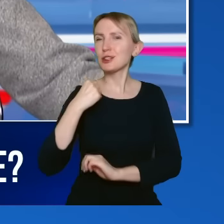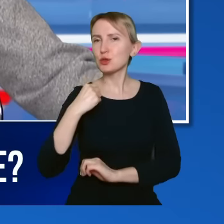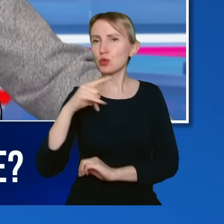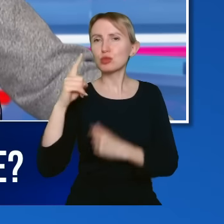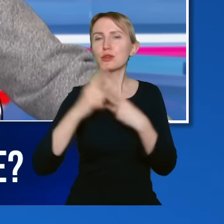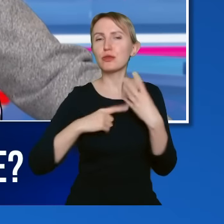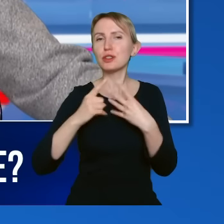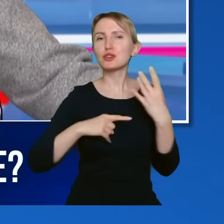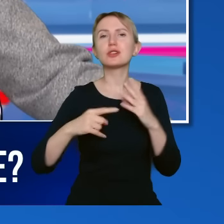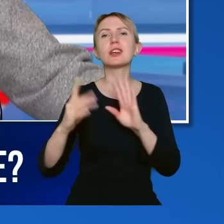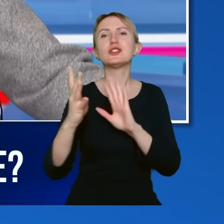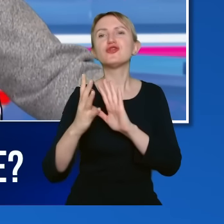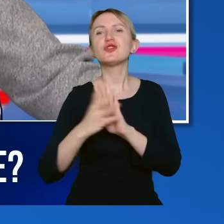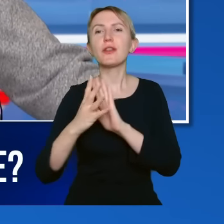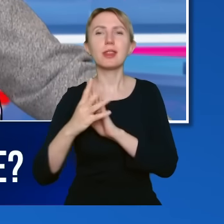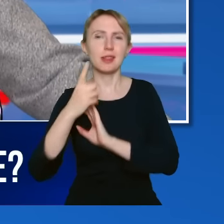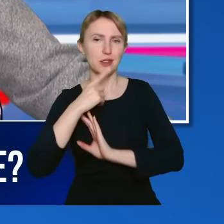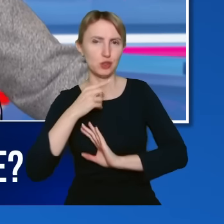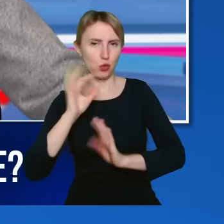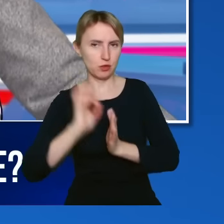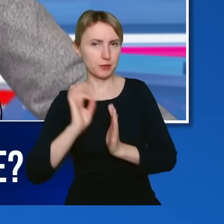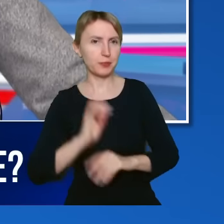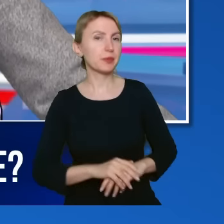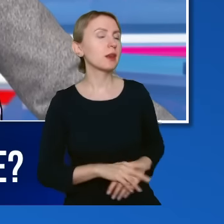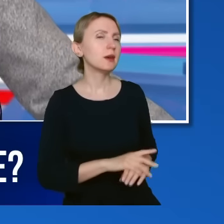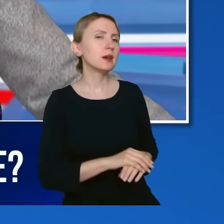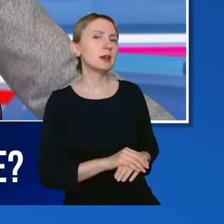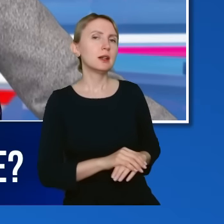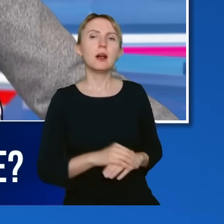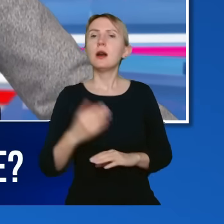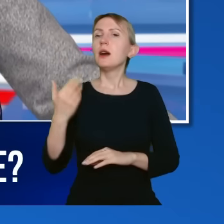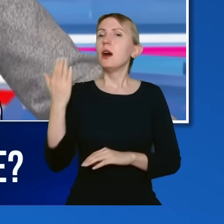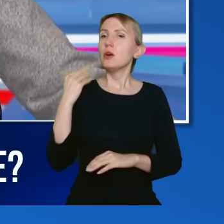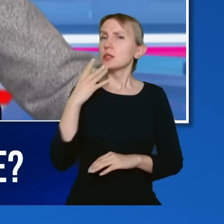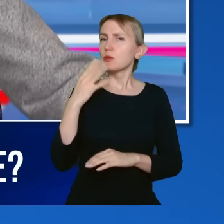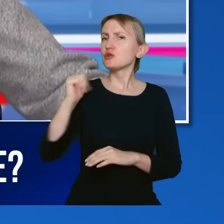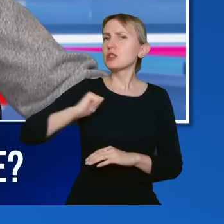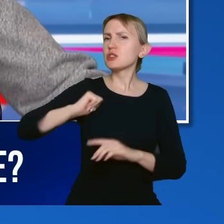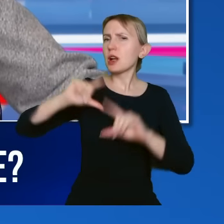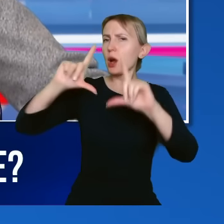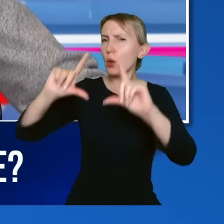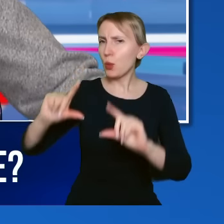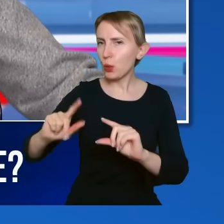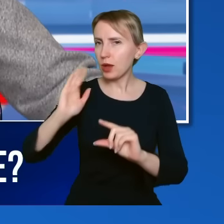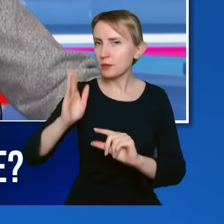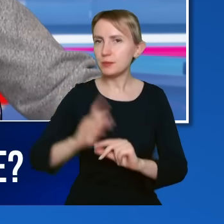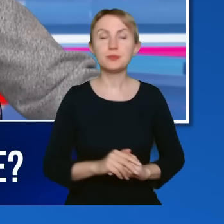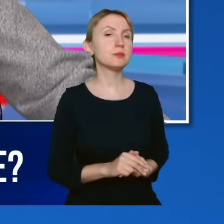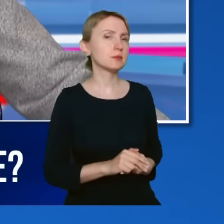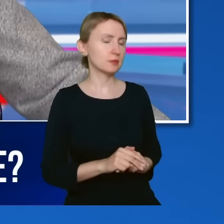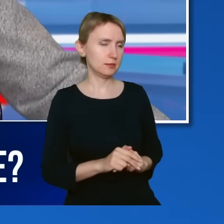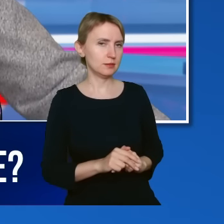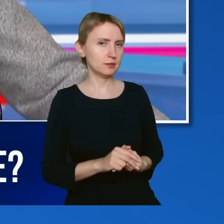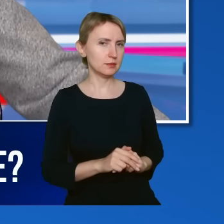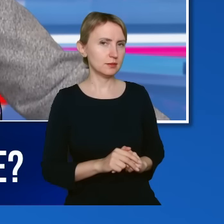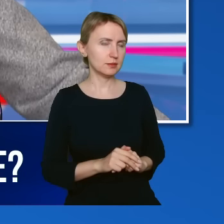że te 19 ma być na końcu. To, co jest naprawdę... I ostatnio mówił, że też czeka, aż one spadną. Tak, to co jest niestety